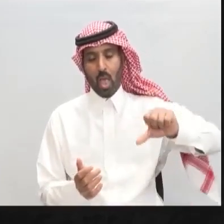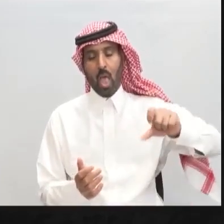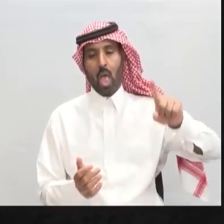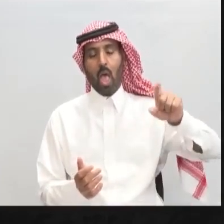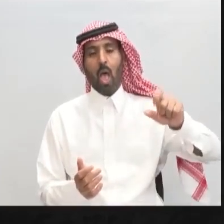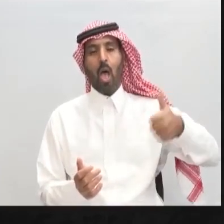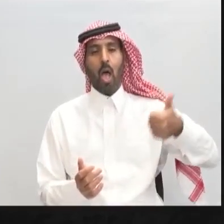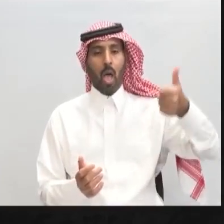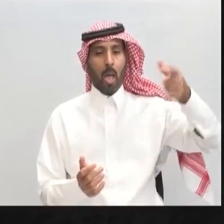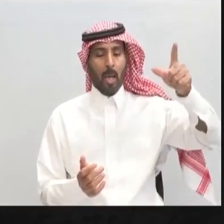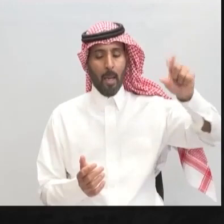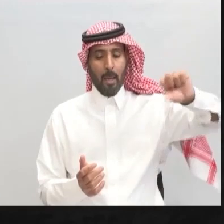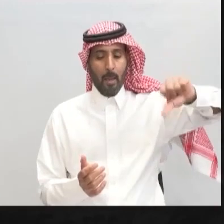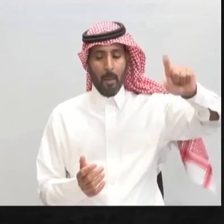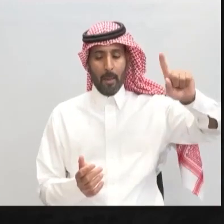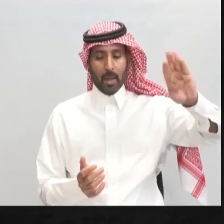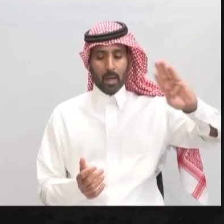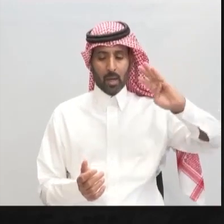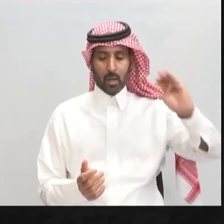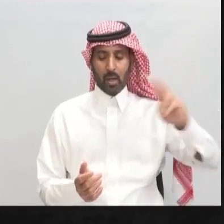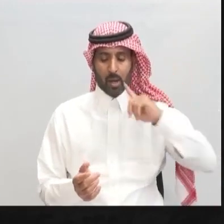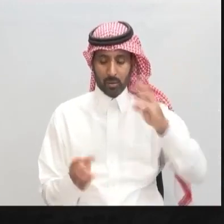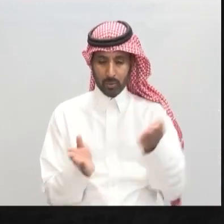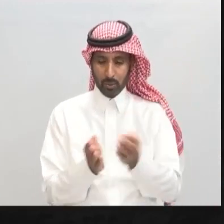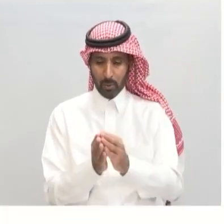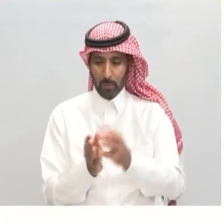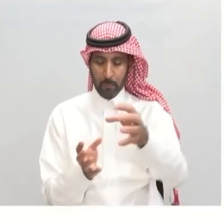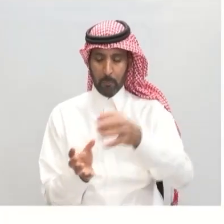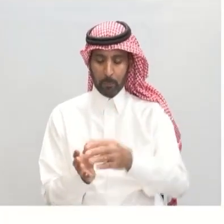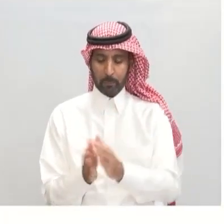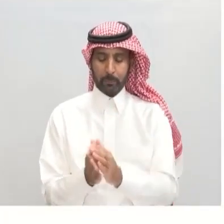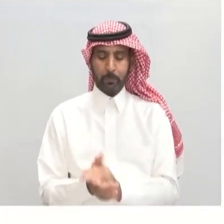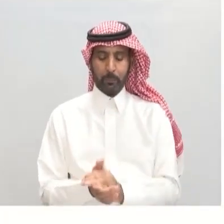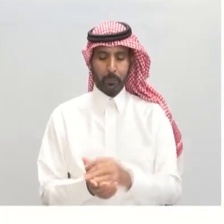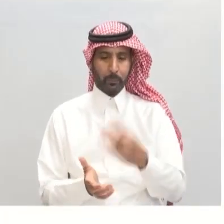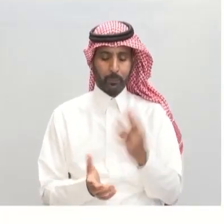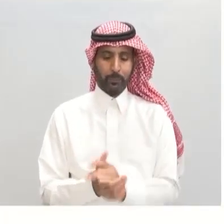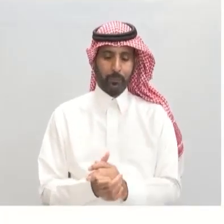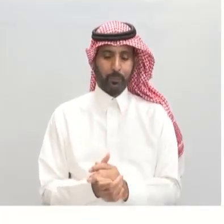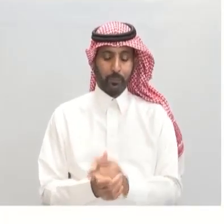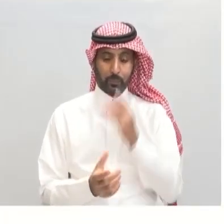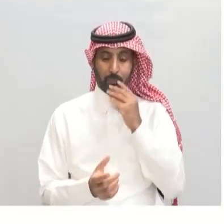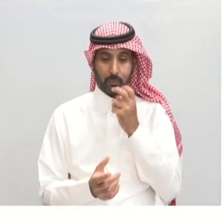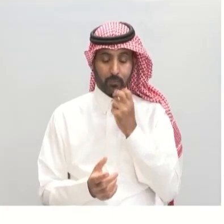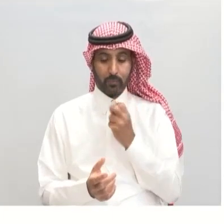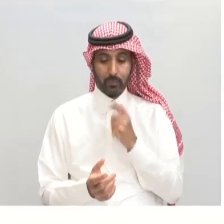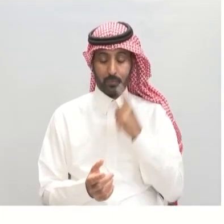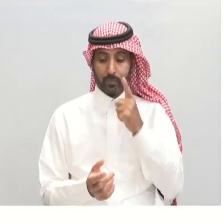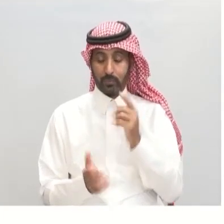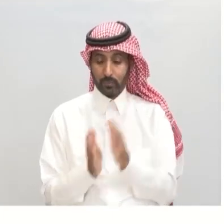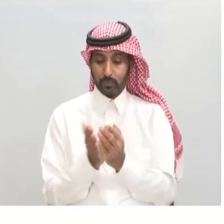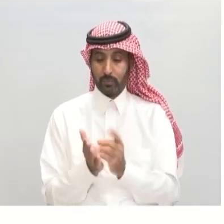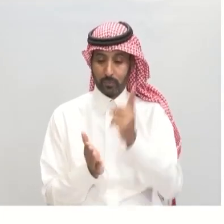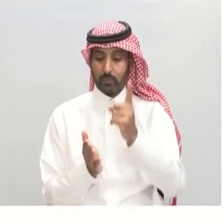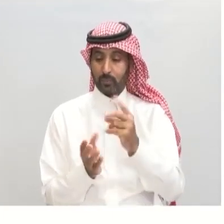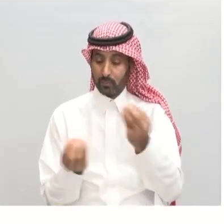لكنه كان مكتوبا في عهد النبي عليه الصلاه والسلام ثالثا ان القران المجموعه في حياته صلى الله